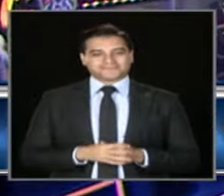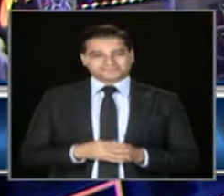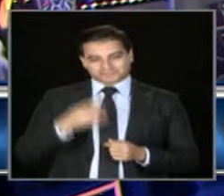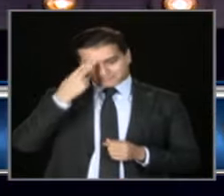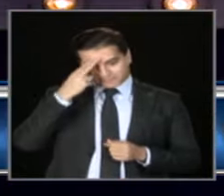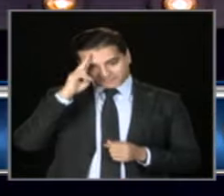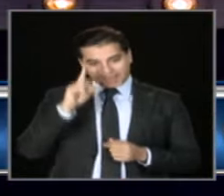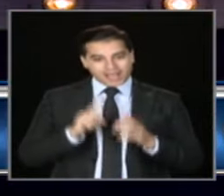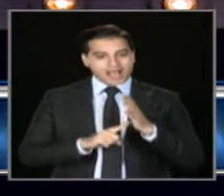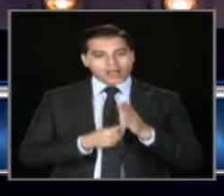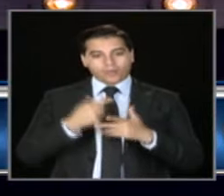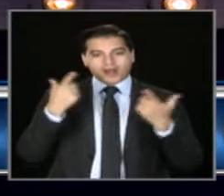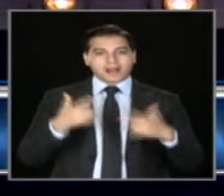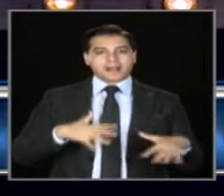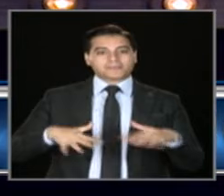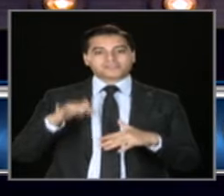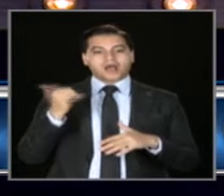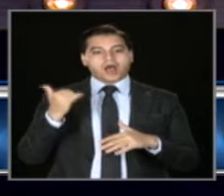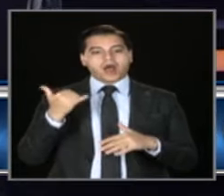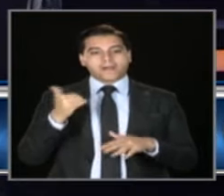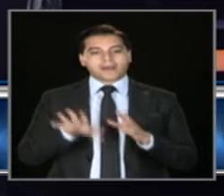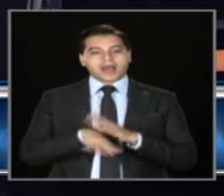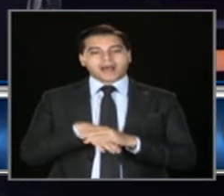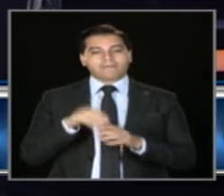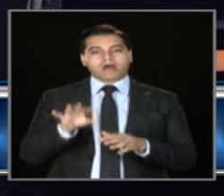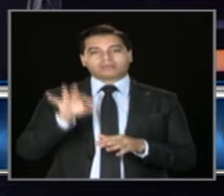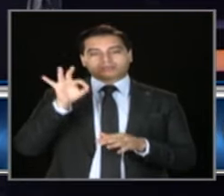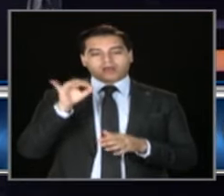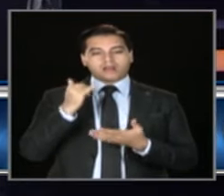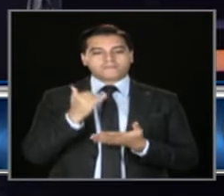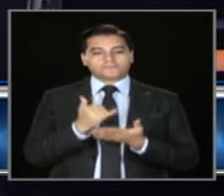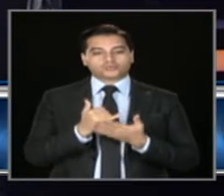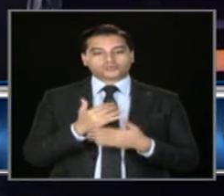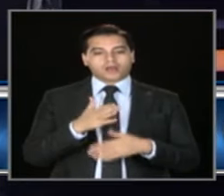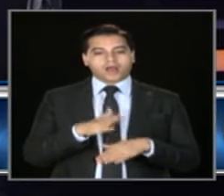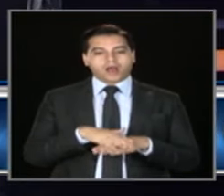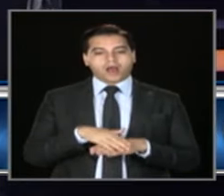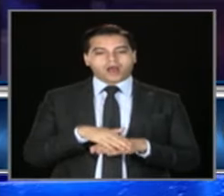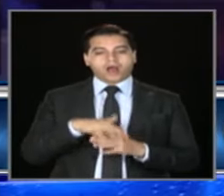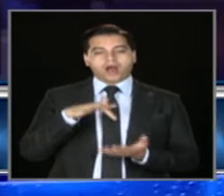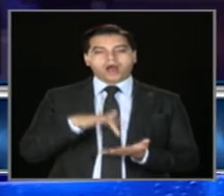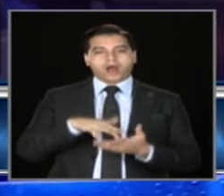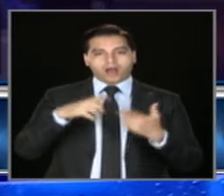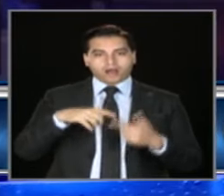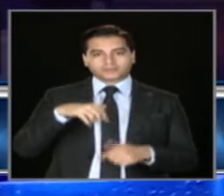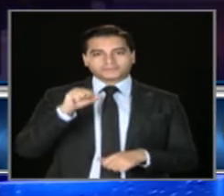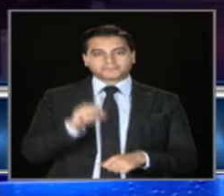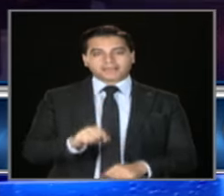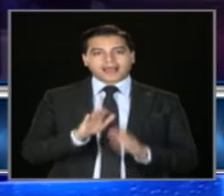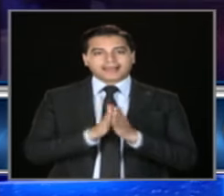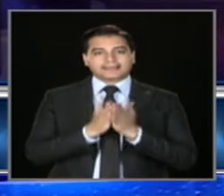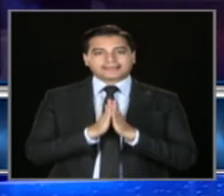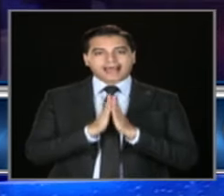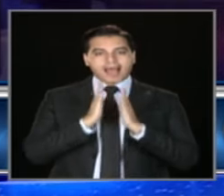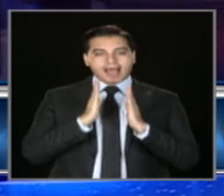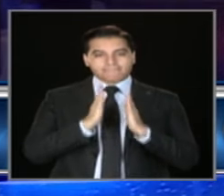هو ما هي اول مدينه عربيه تم اختيارها كعاصمه للكتاب